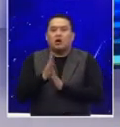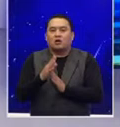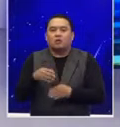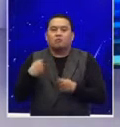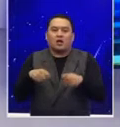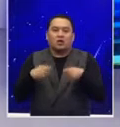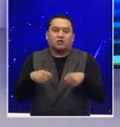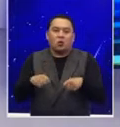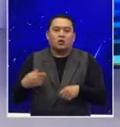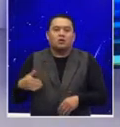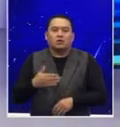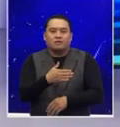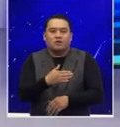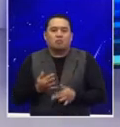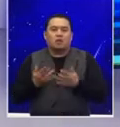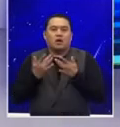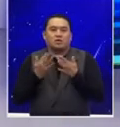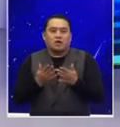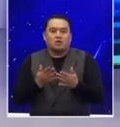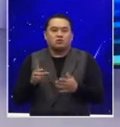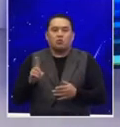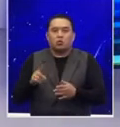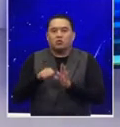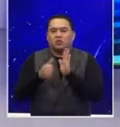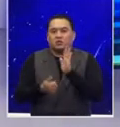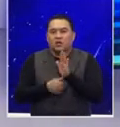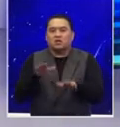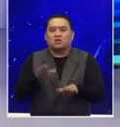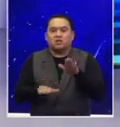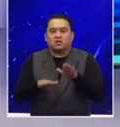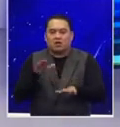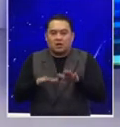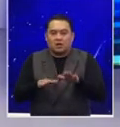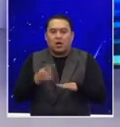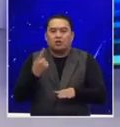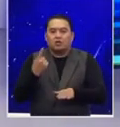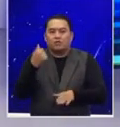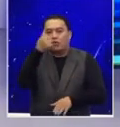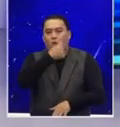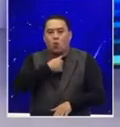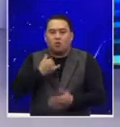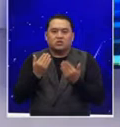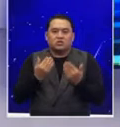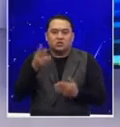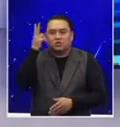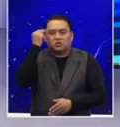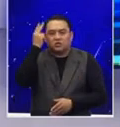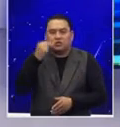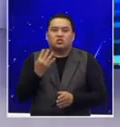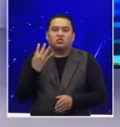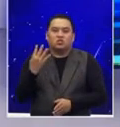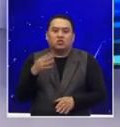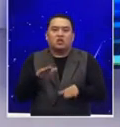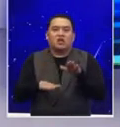рыбы увеличат так, чтобы потребление составило не меньше 16 килограмм на душу населения в год. Сейчас эта цифра составляет